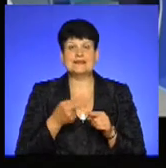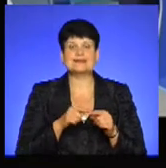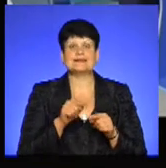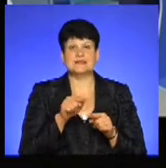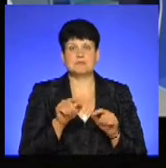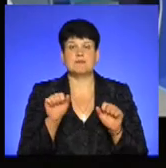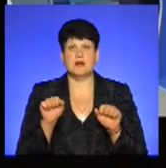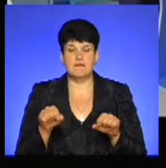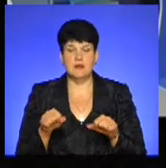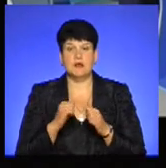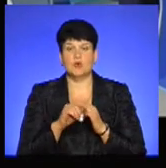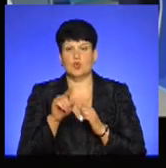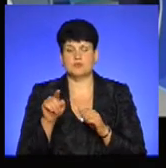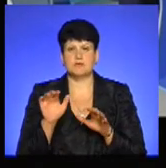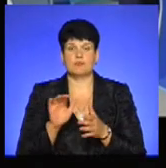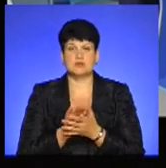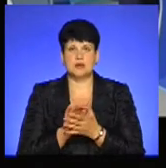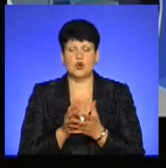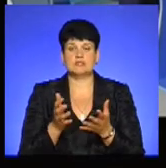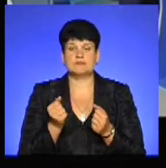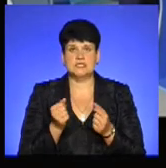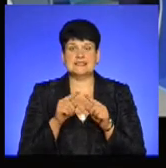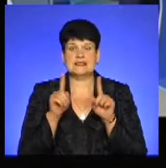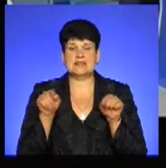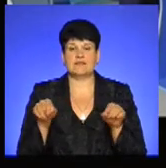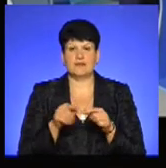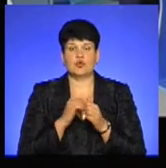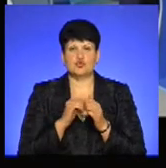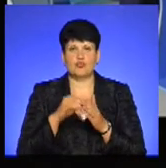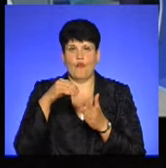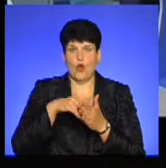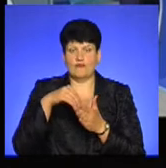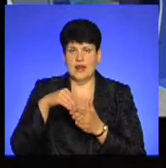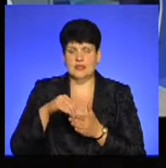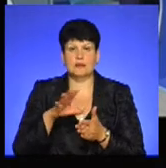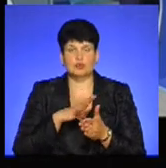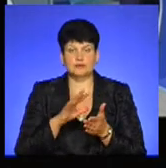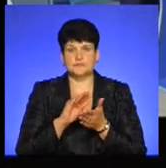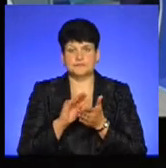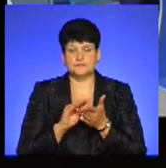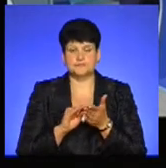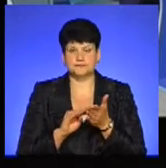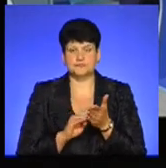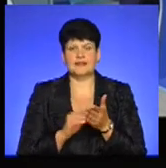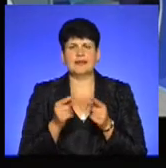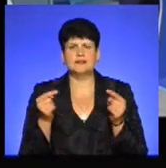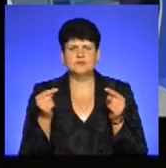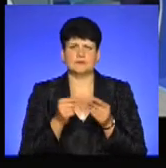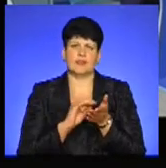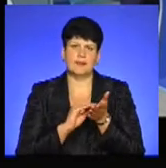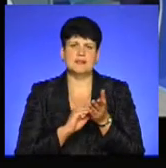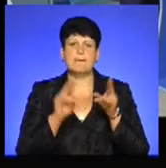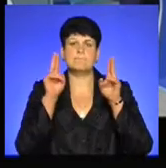міг познайомитися, отримавши сертифікат, бо в кожному в конверті було вкладено такий інформаційний бюлетень, де чітко прописано